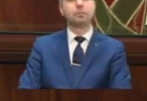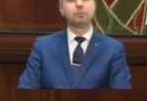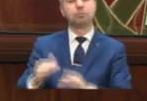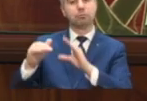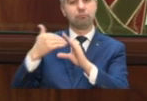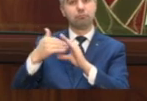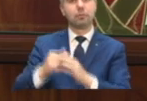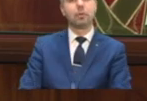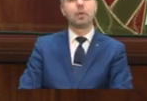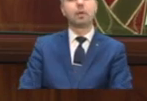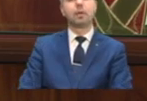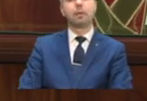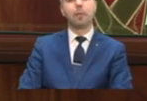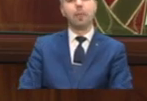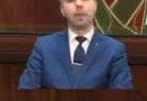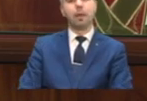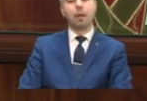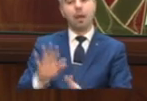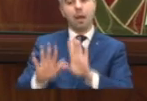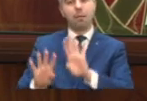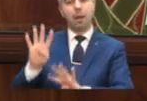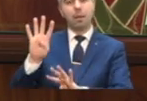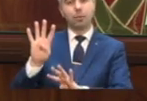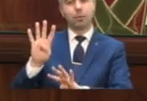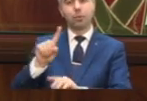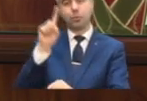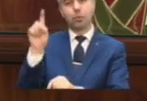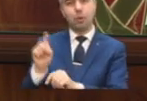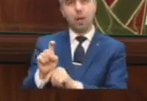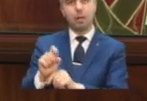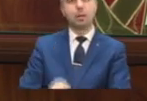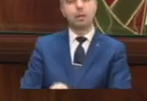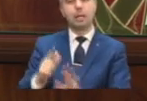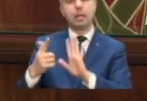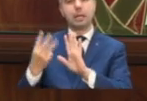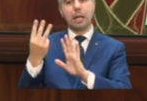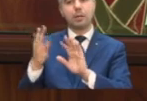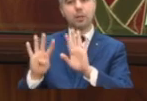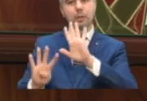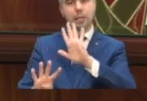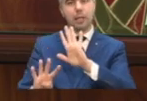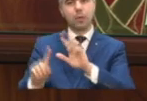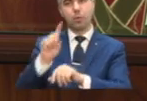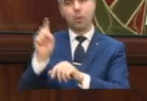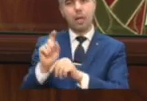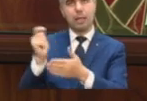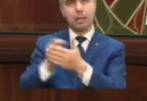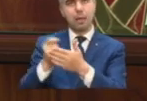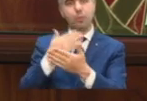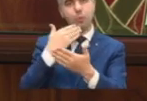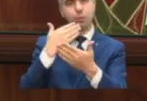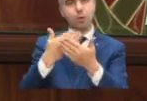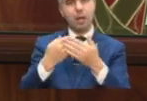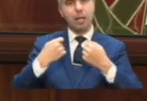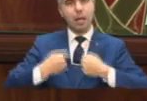رئاسة المجلس النواب ب 14 سؤال شفوي، 93 سؤال كتابي. شكرا